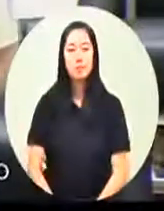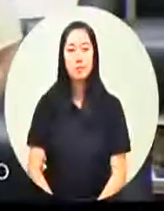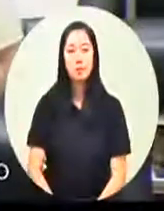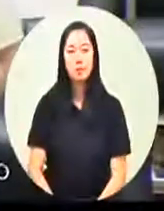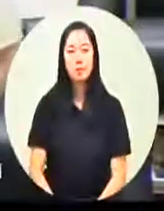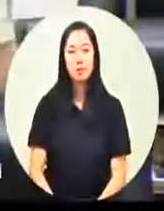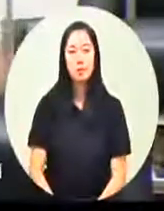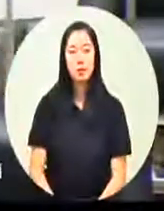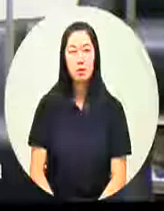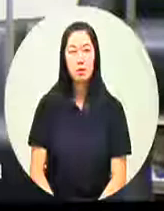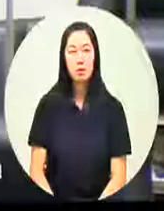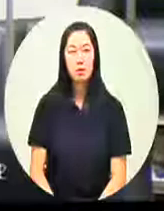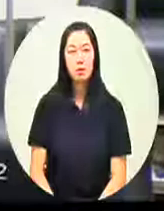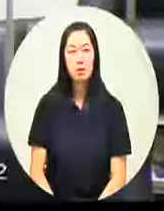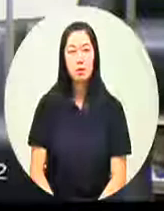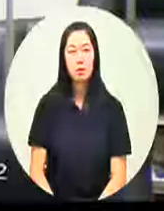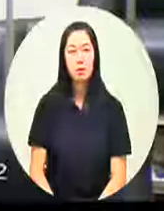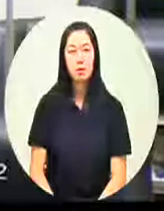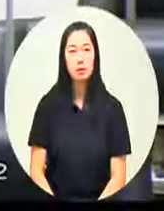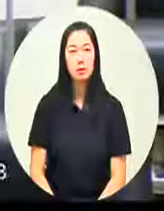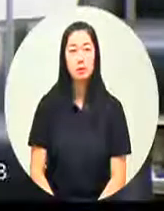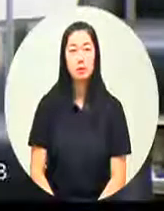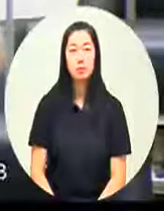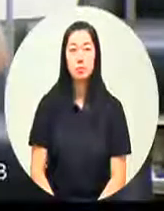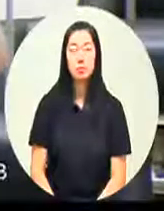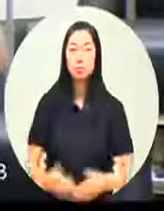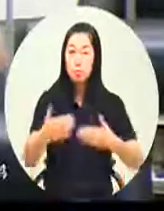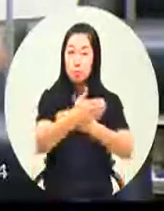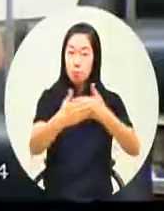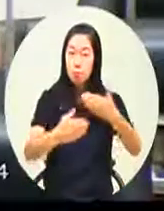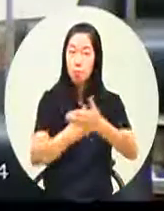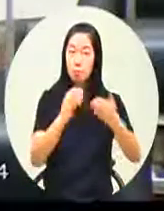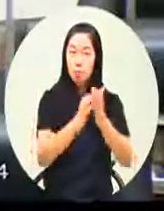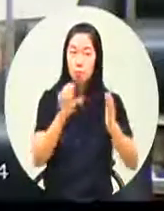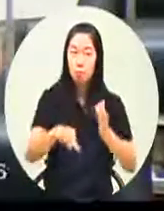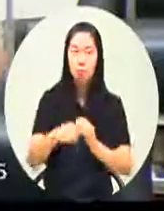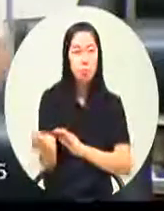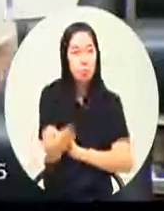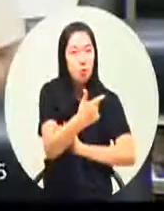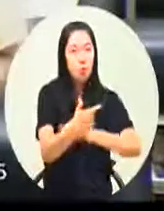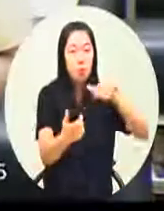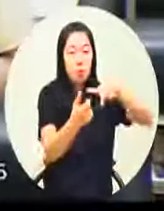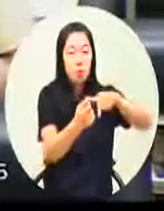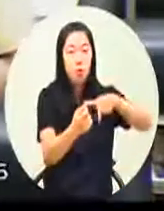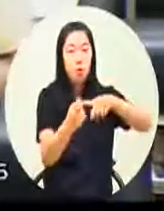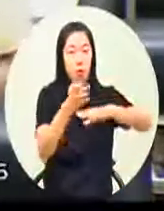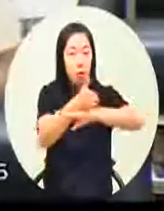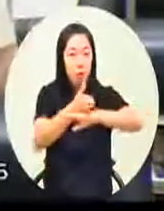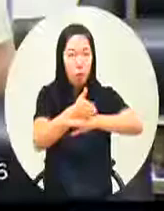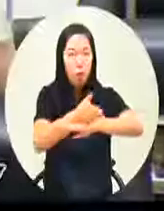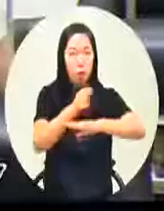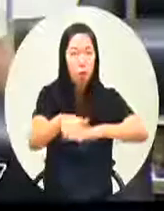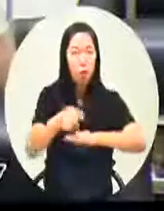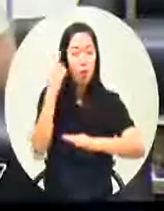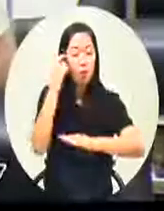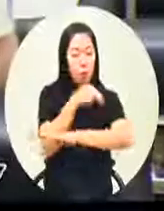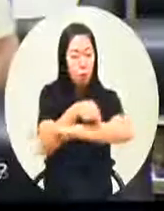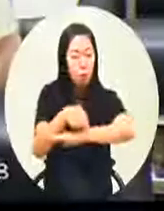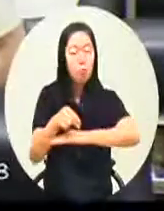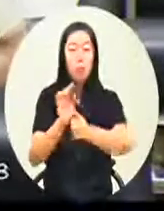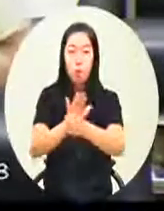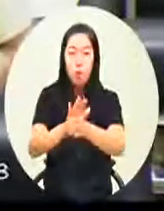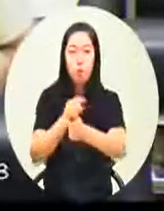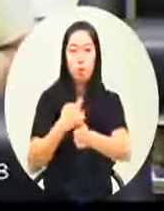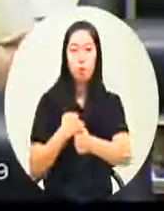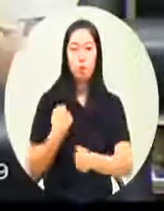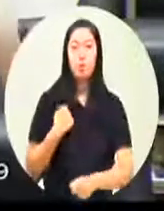到。当然，我们交通局在快捷公车的规划上、协助上，我